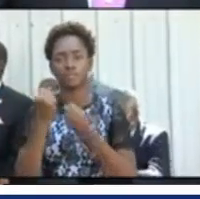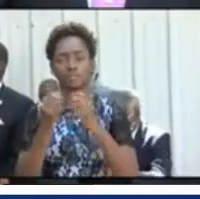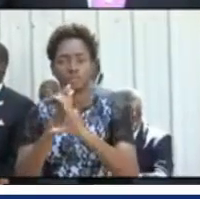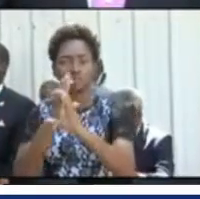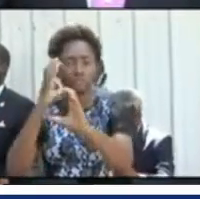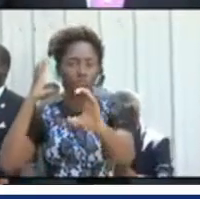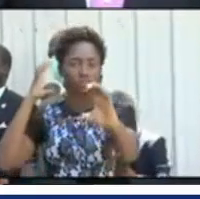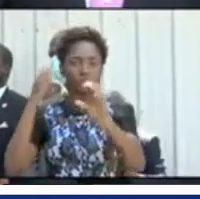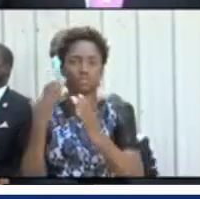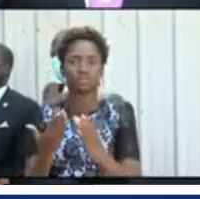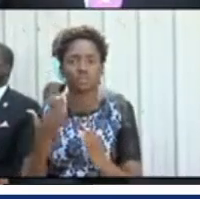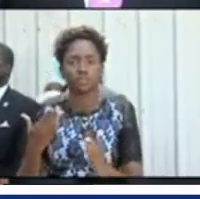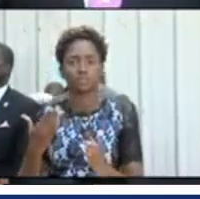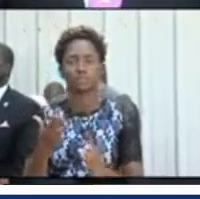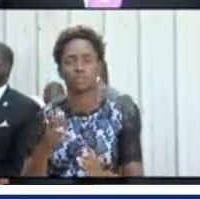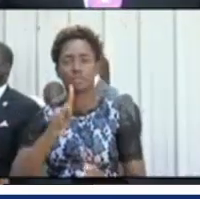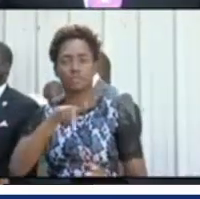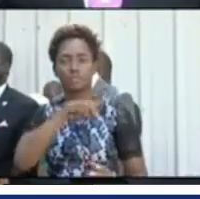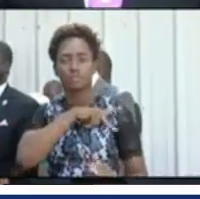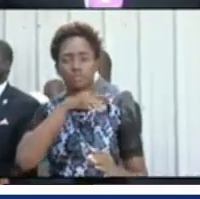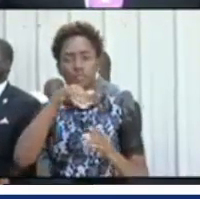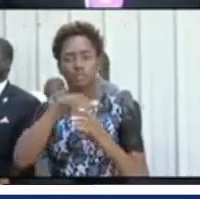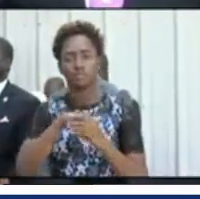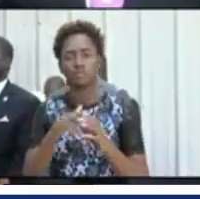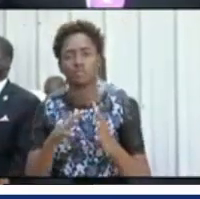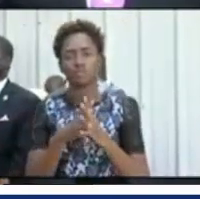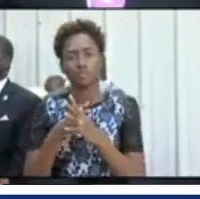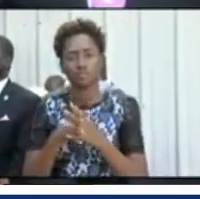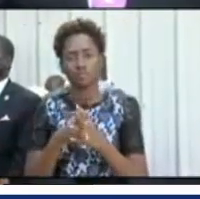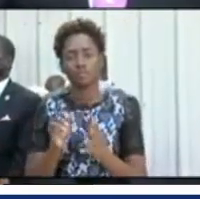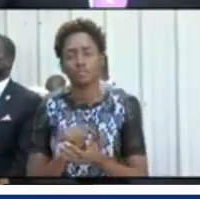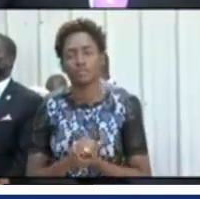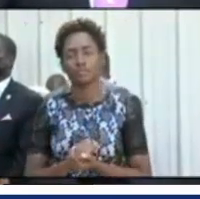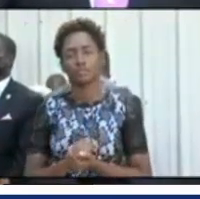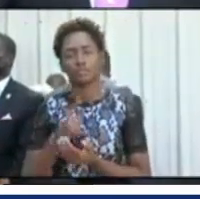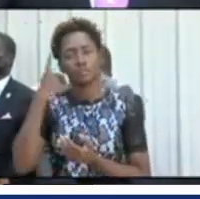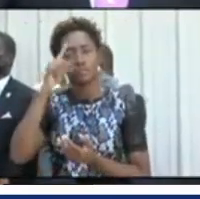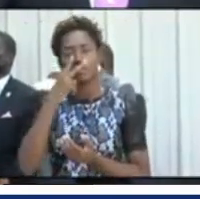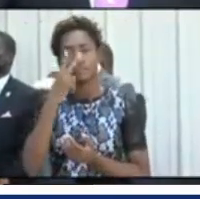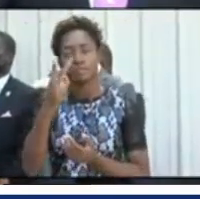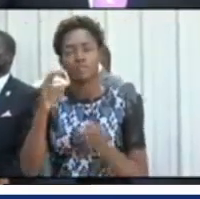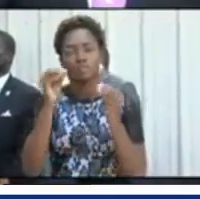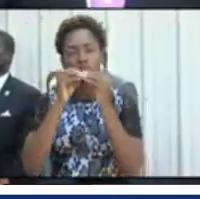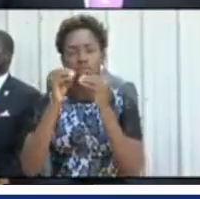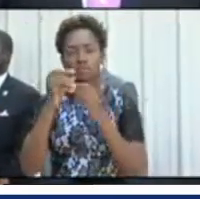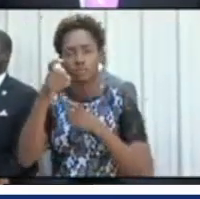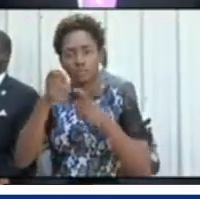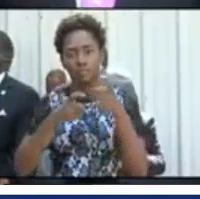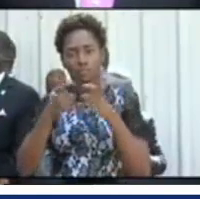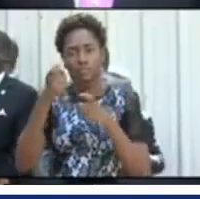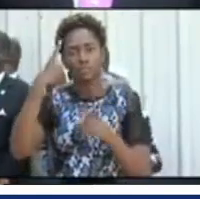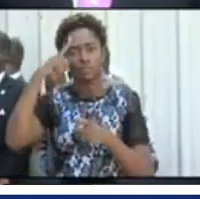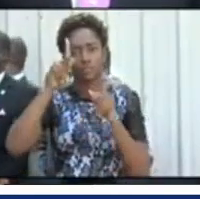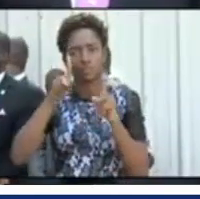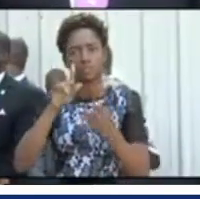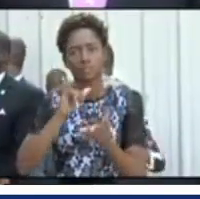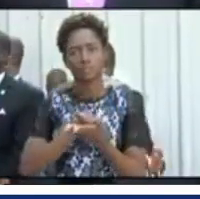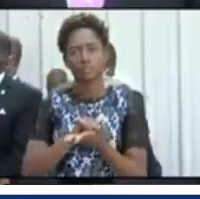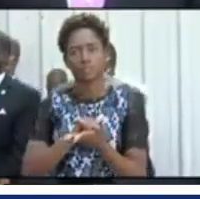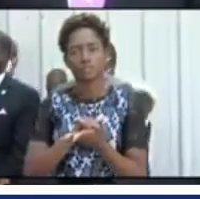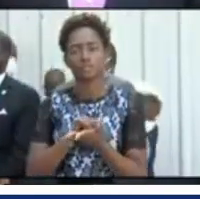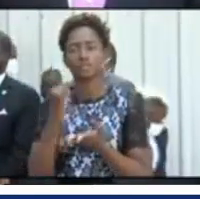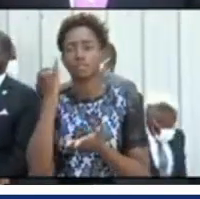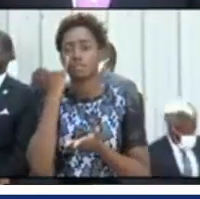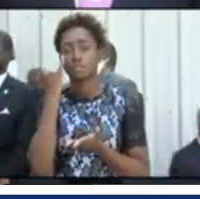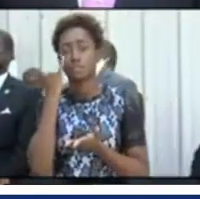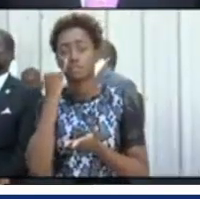fait personnel qui sorti États-Unis qui entre en Haïti pour nous qui plus bon contrôle que nous ga mettre pour moun sa yo si